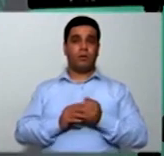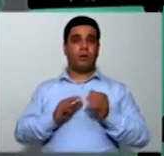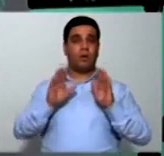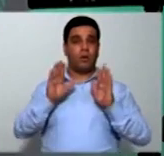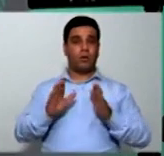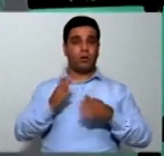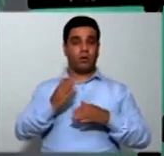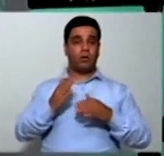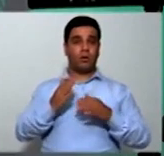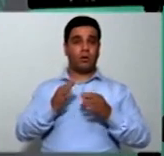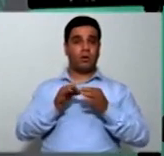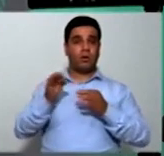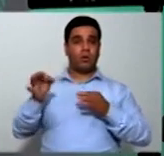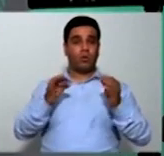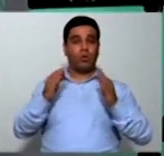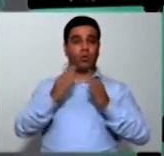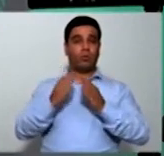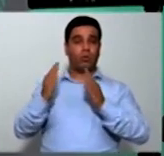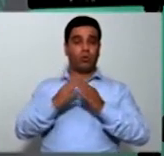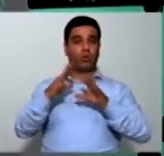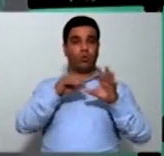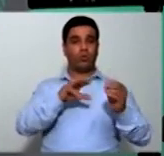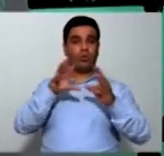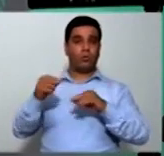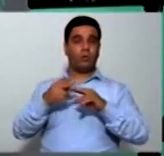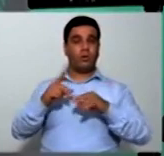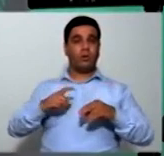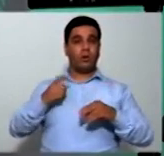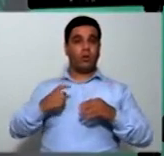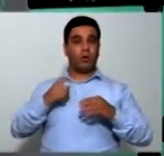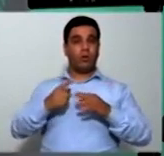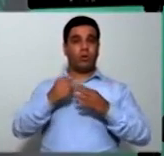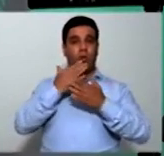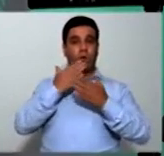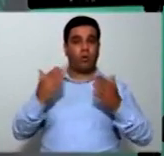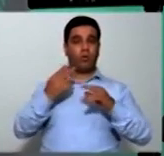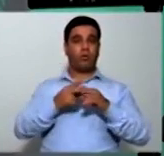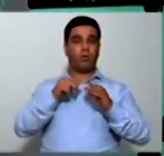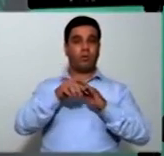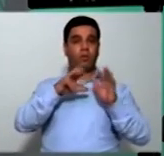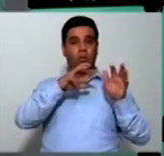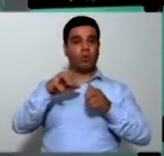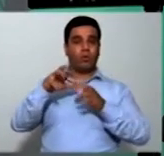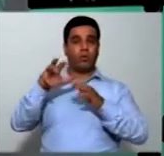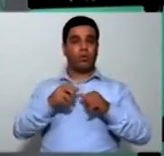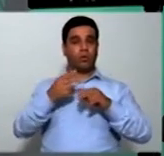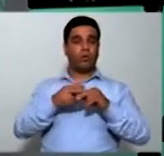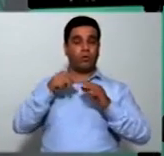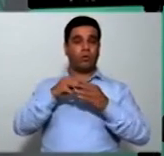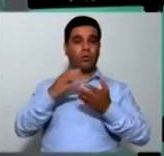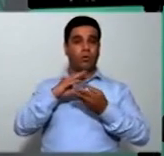Hattoki qishloqlarda uyma-uy yurib dehqonlarning oxirgi donlarini ham tortib olish siyosati,